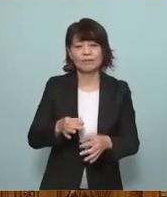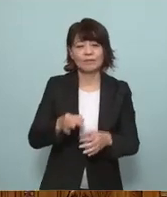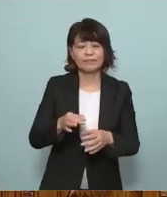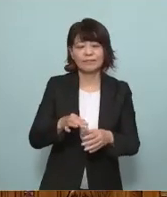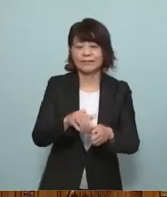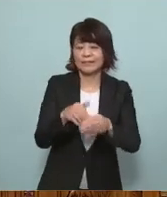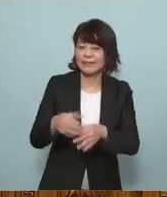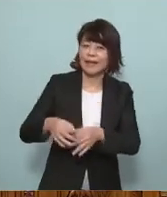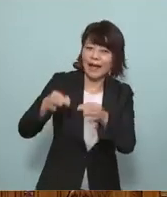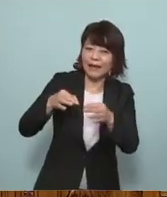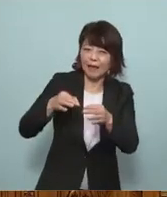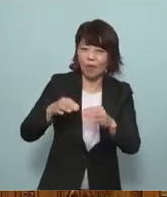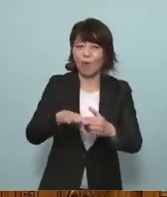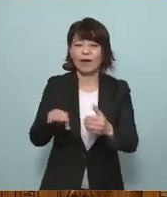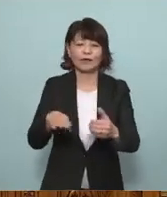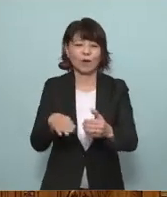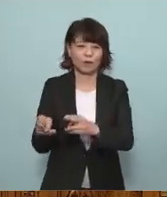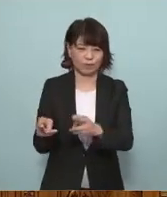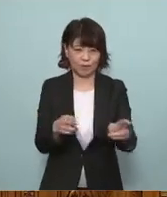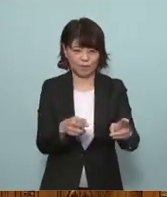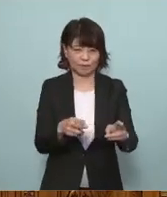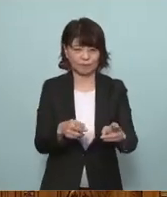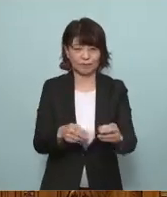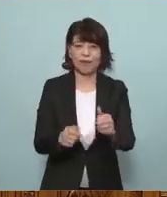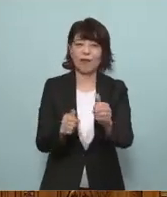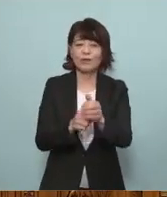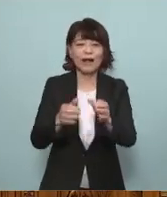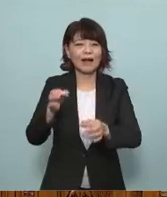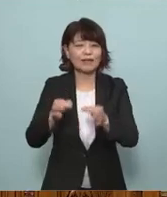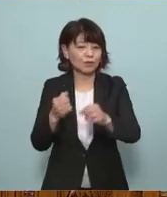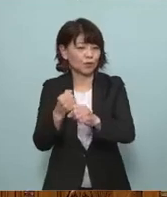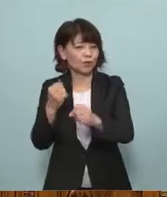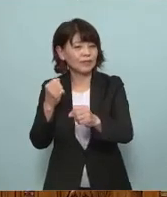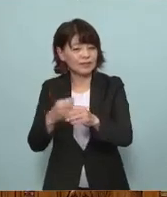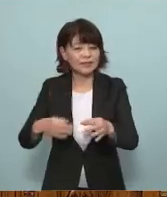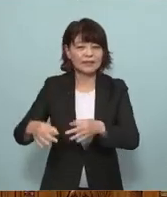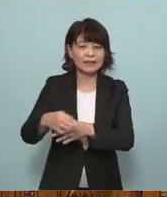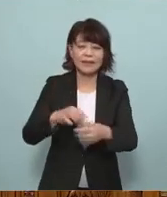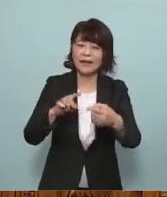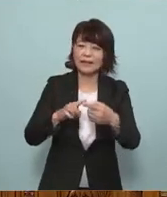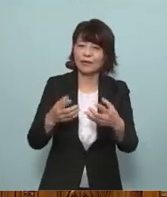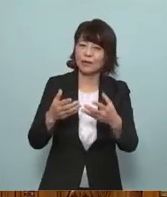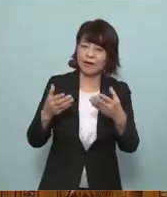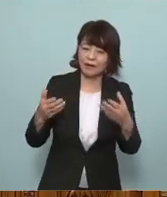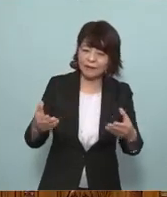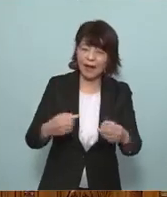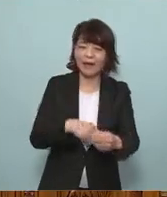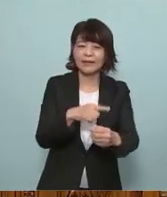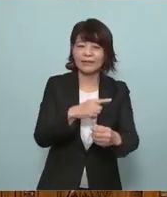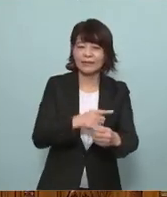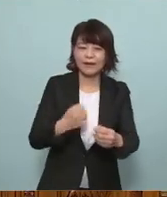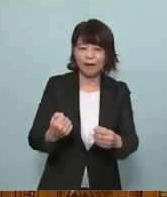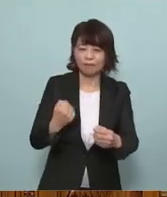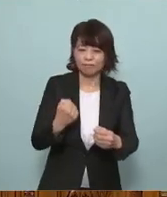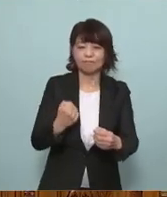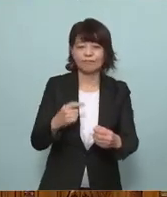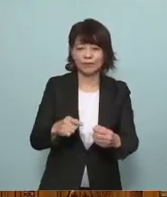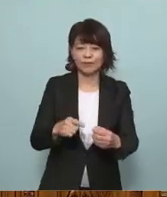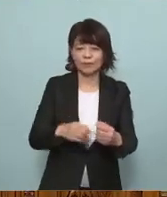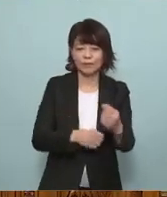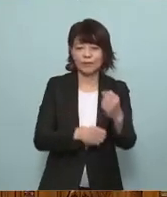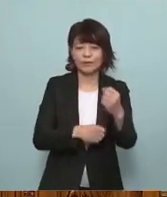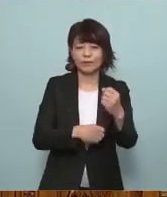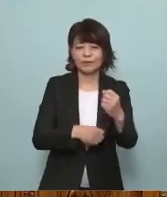まいります。付加価値を創出し、経済的豊かさや力強さをもたらす原動力は人